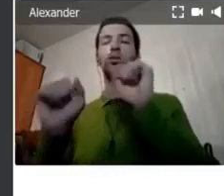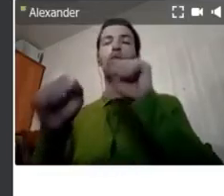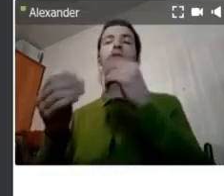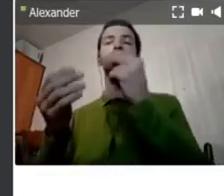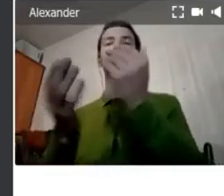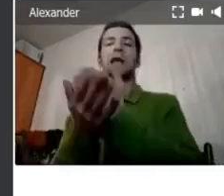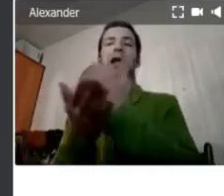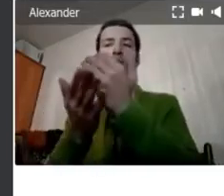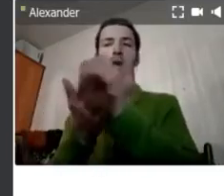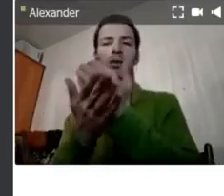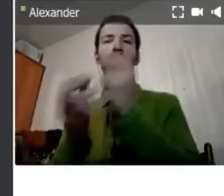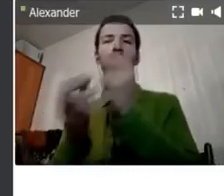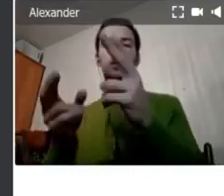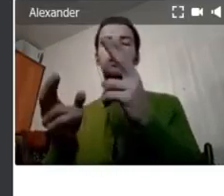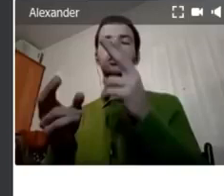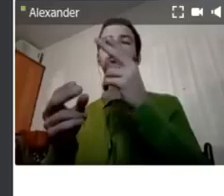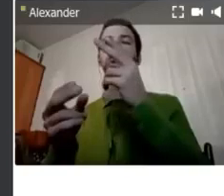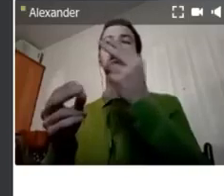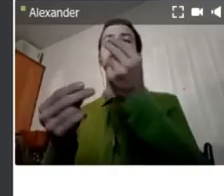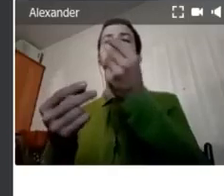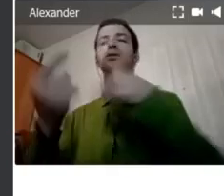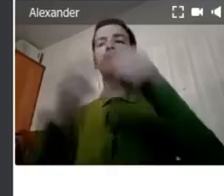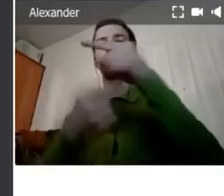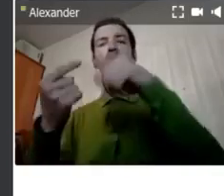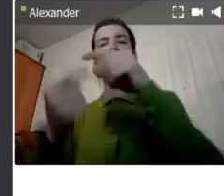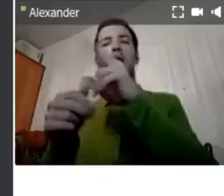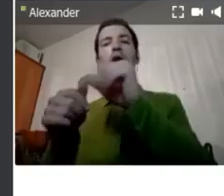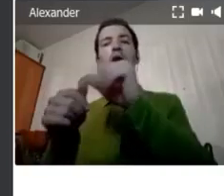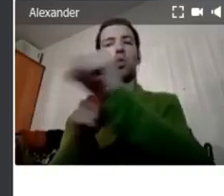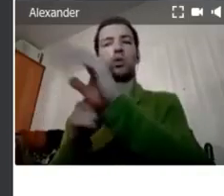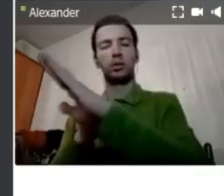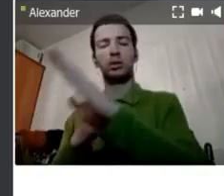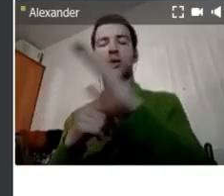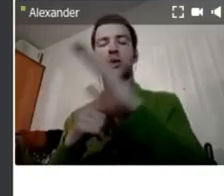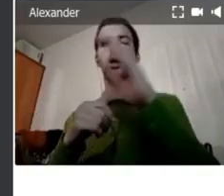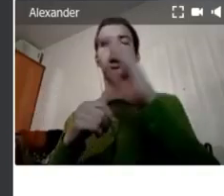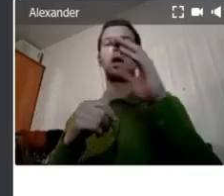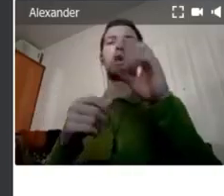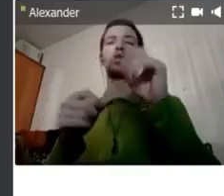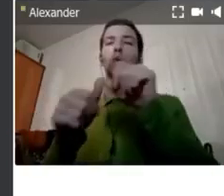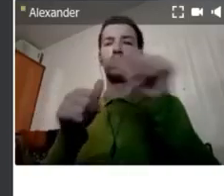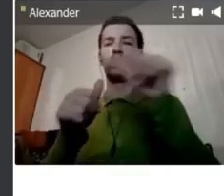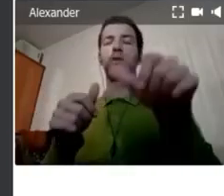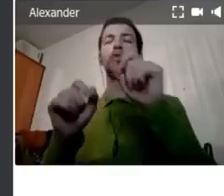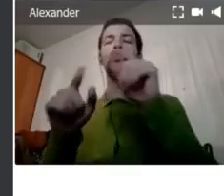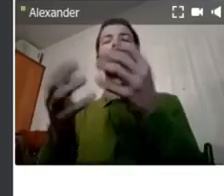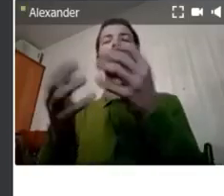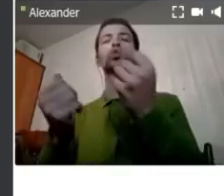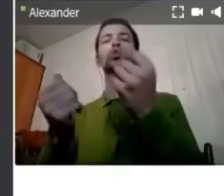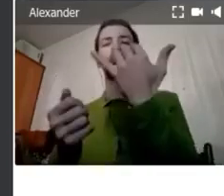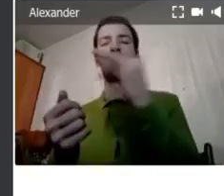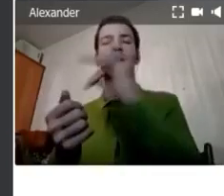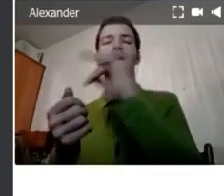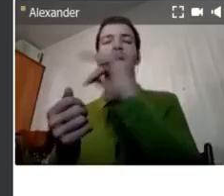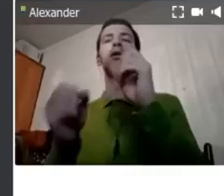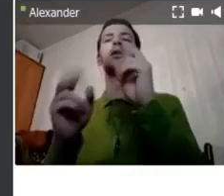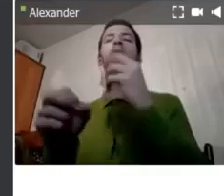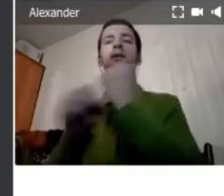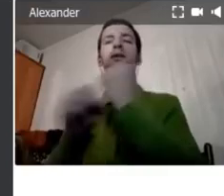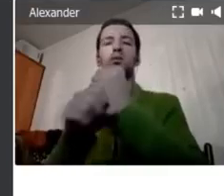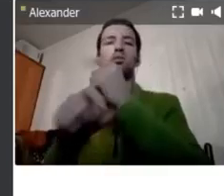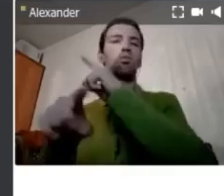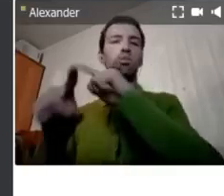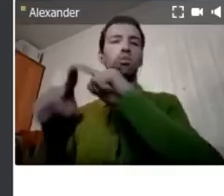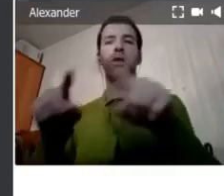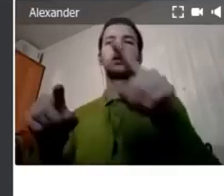всегда рассказываю немного о себе. Мне 30 лет, я живу в Москве, хотя постоянно путешествую по всему